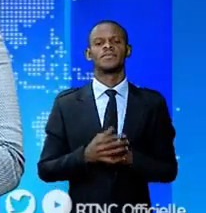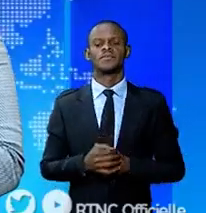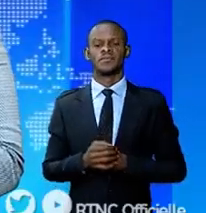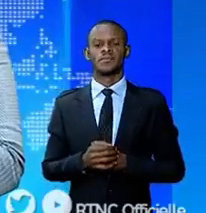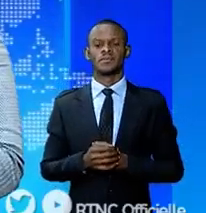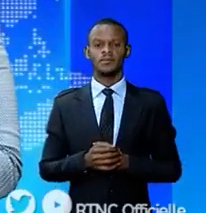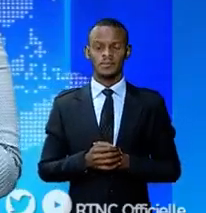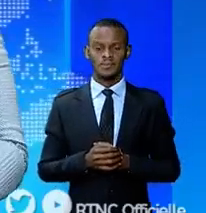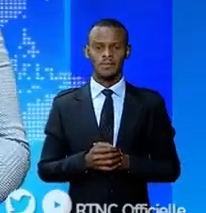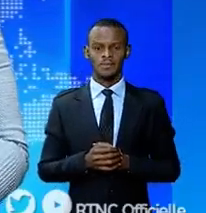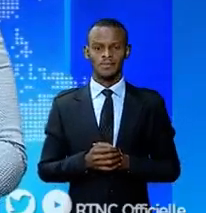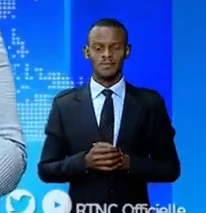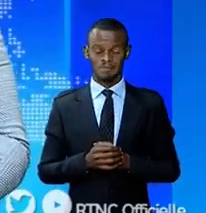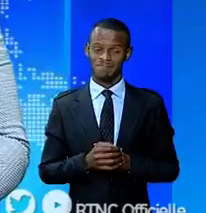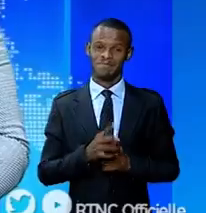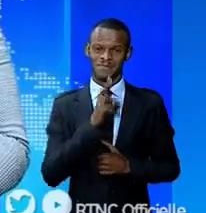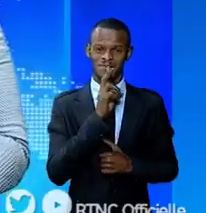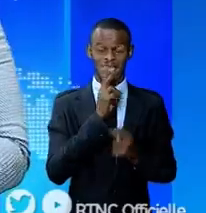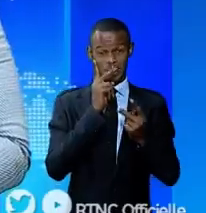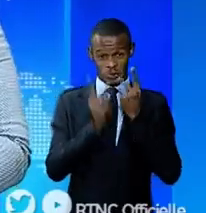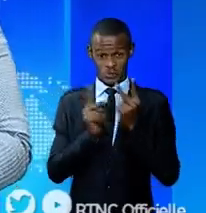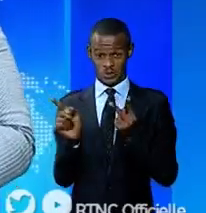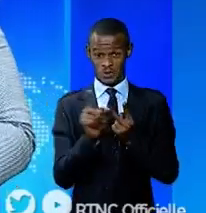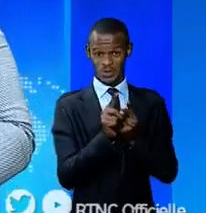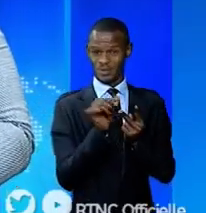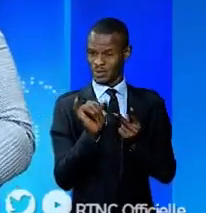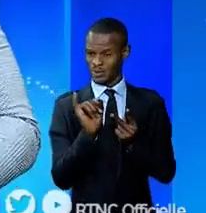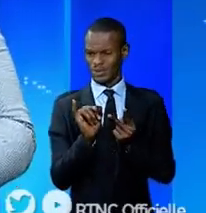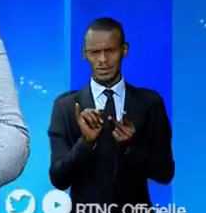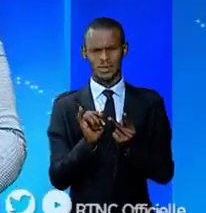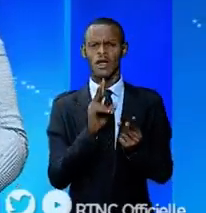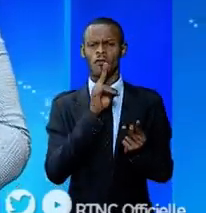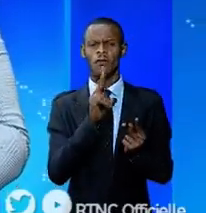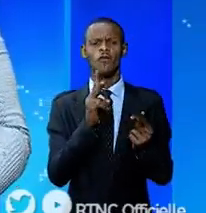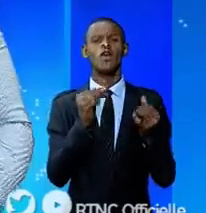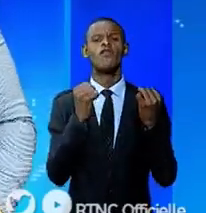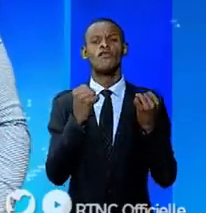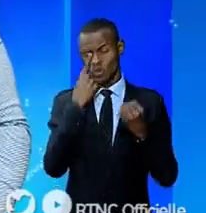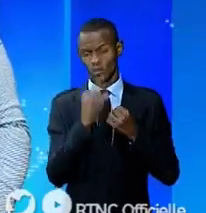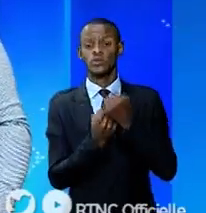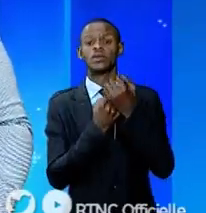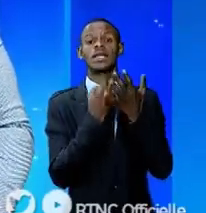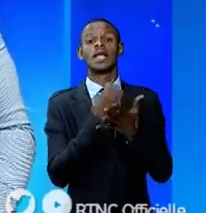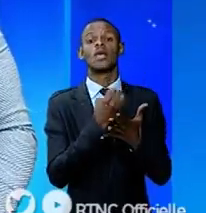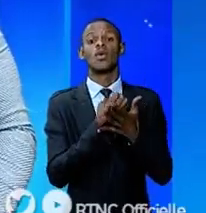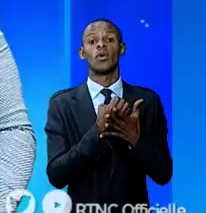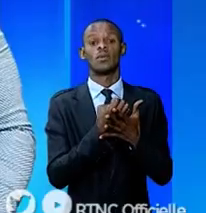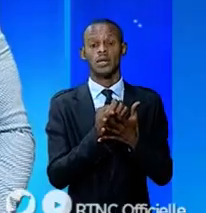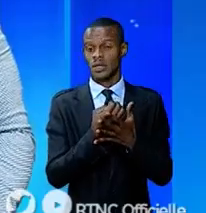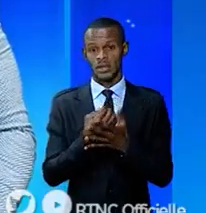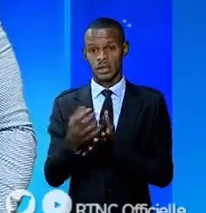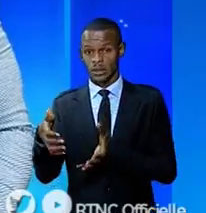tourisme. Le tourisme est un véritable moteur de croissance économique et capable de renflouer le caisse de l'État si et seulement si